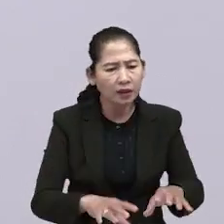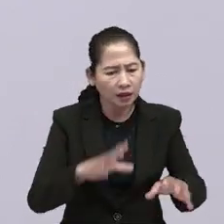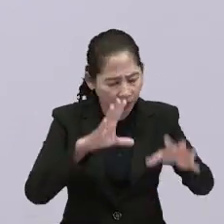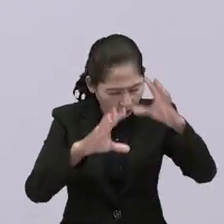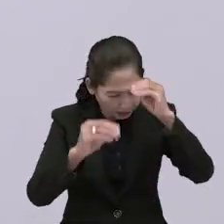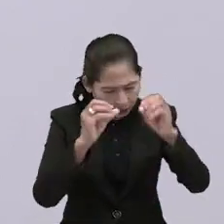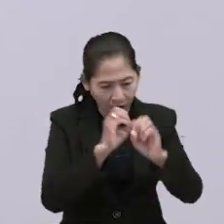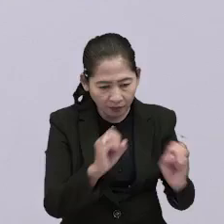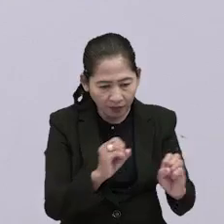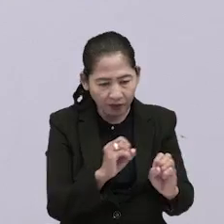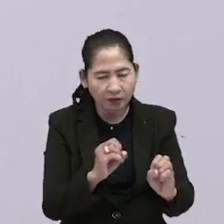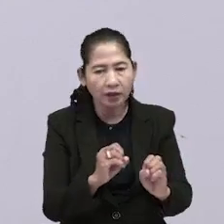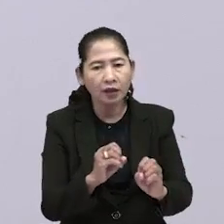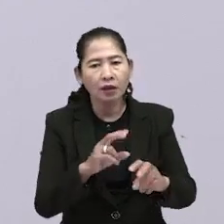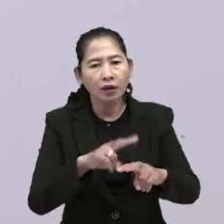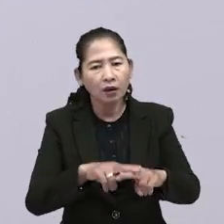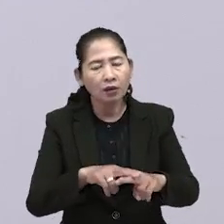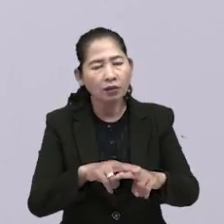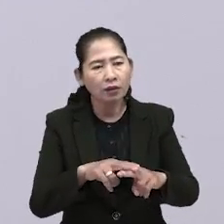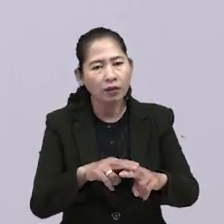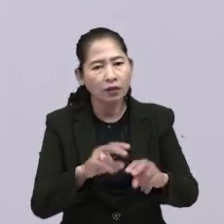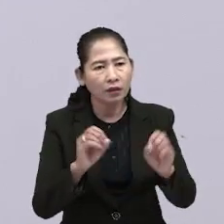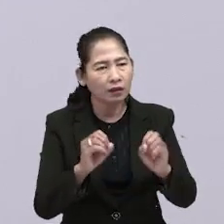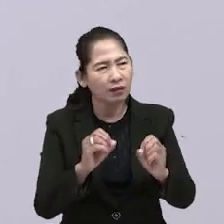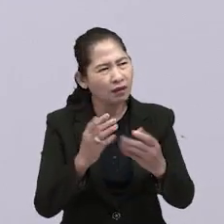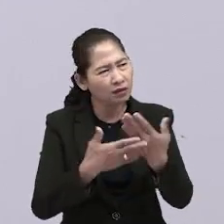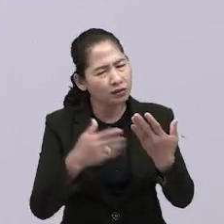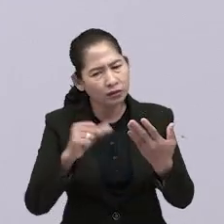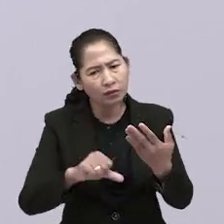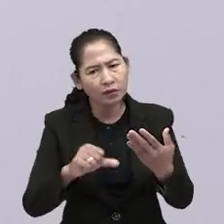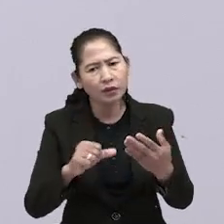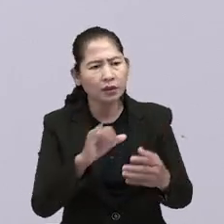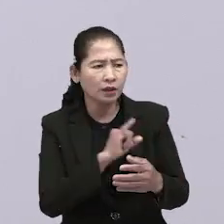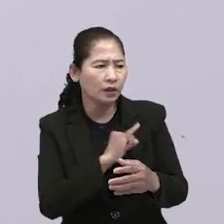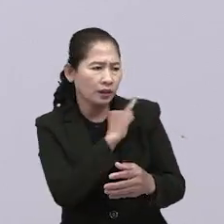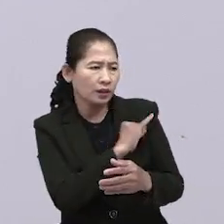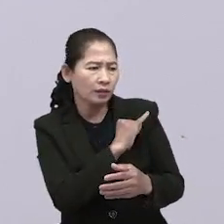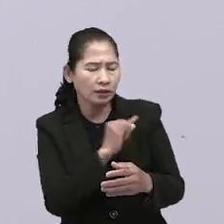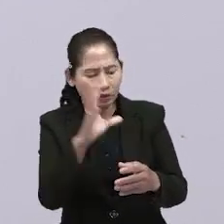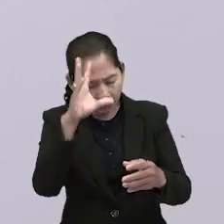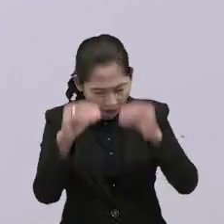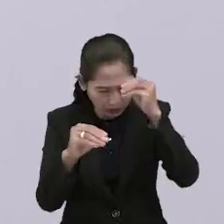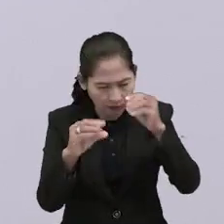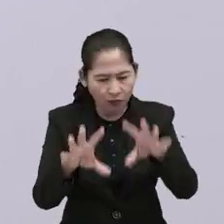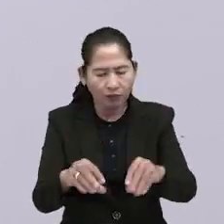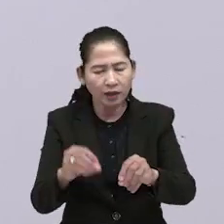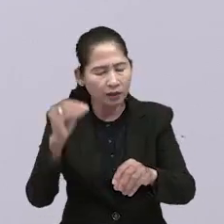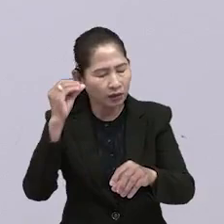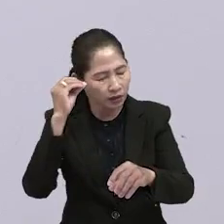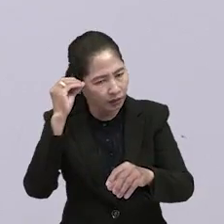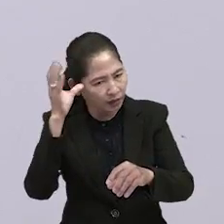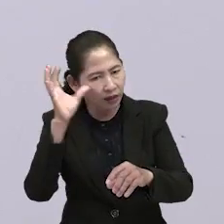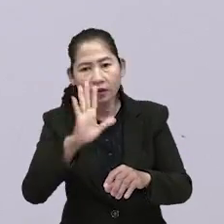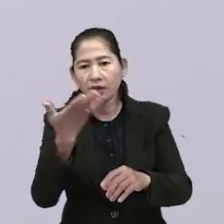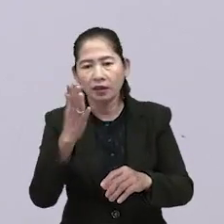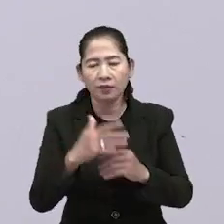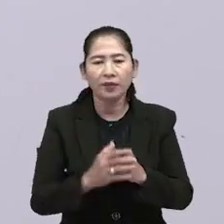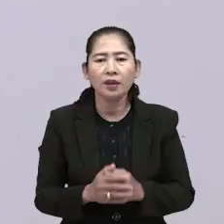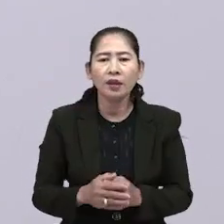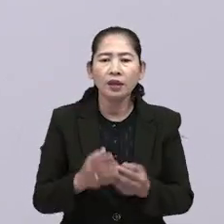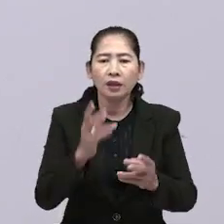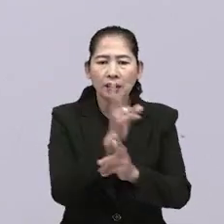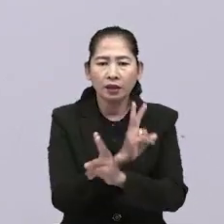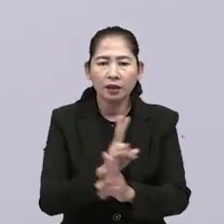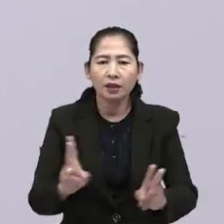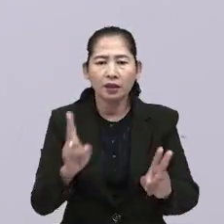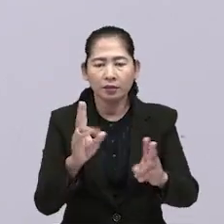bàn trâm trâu ẩn quy riêng để bàn xrua chà. Ê dạ bọn ông cá riêng xrua tế con có cùng ai tụi bàn chùm mấy đăng bàn đài. Chà. Chẳng